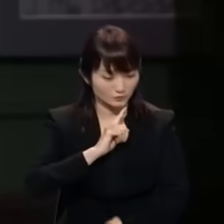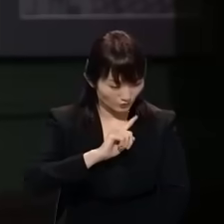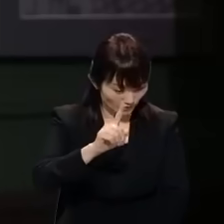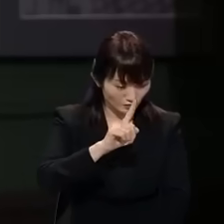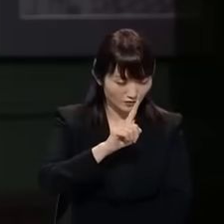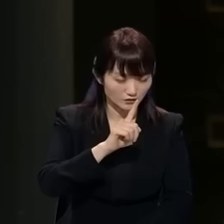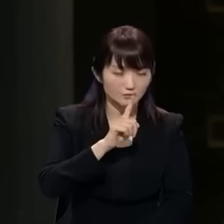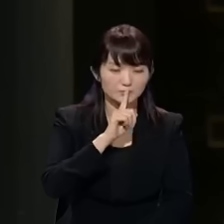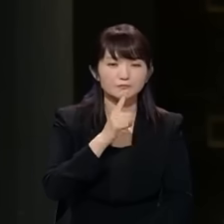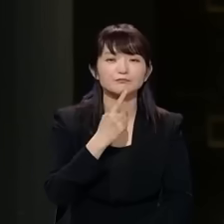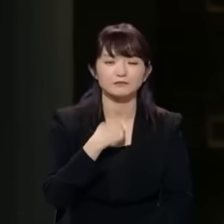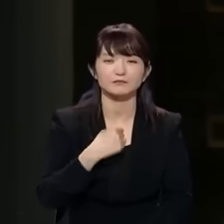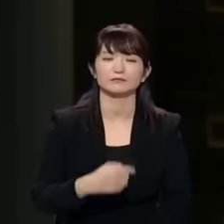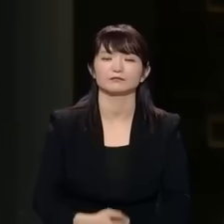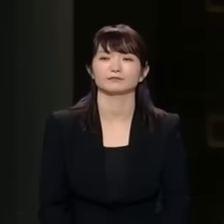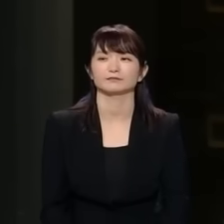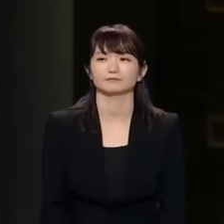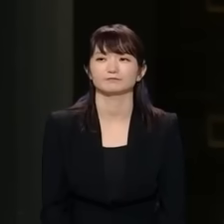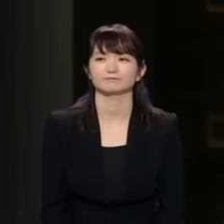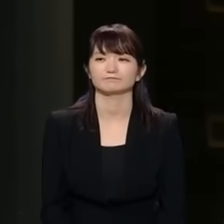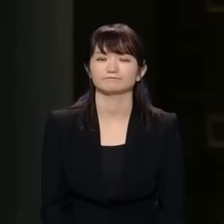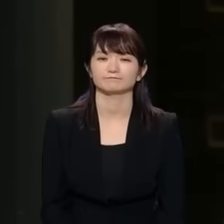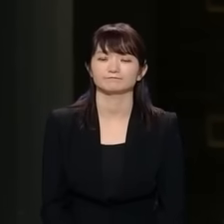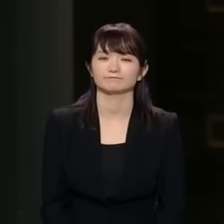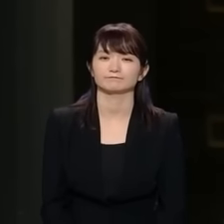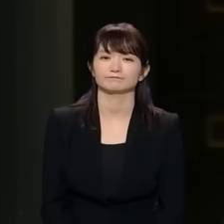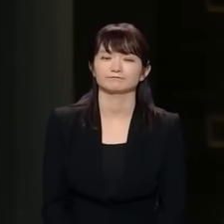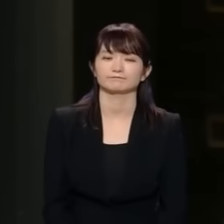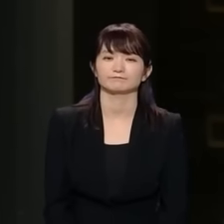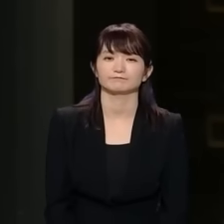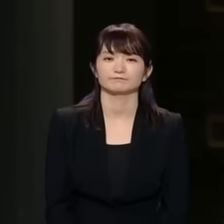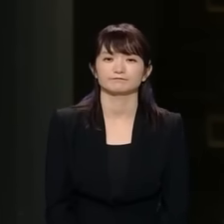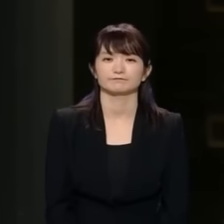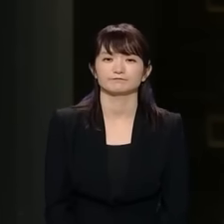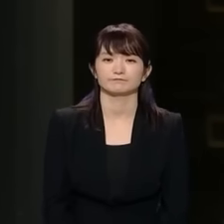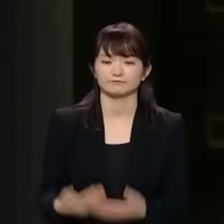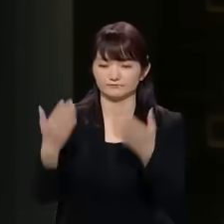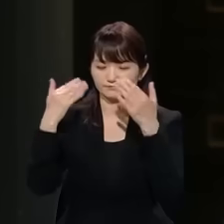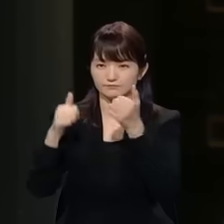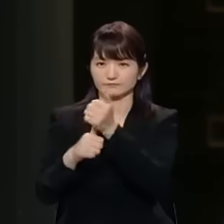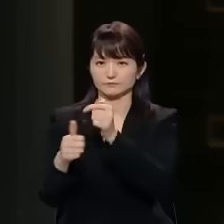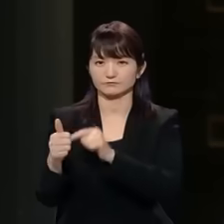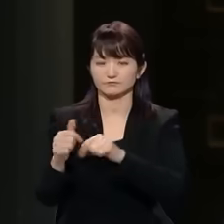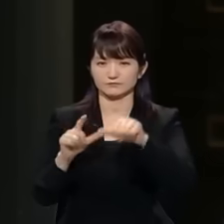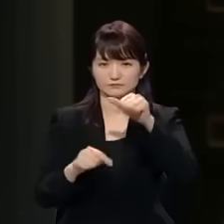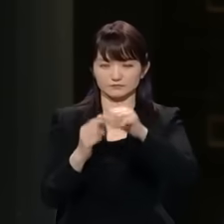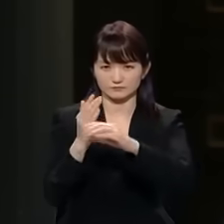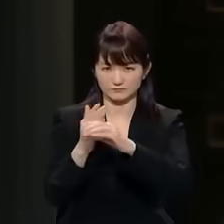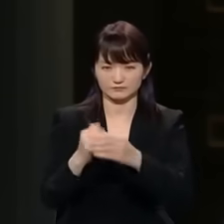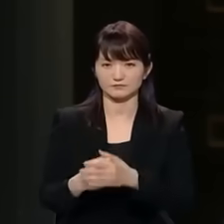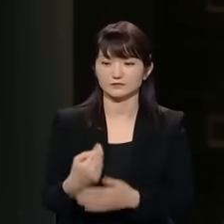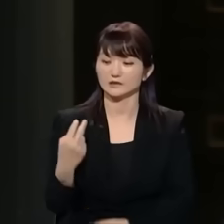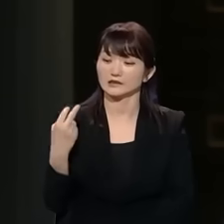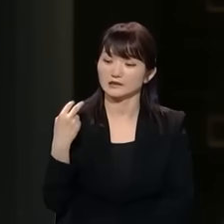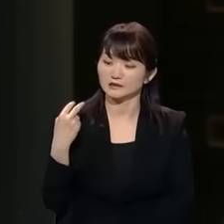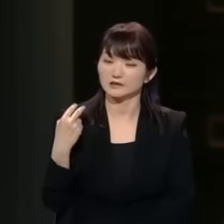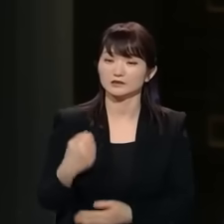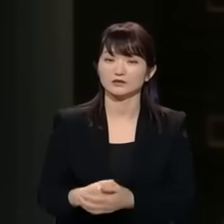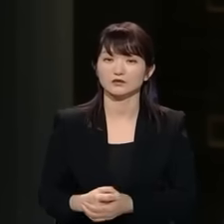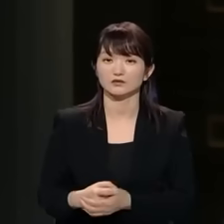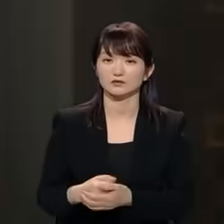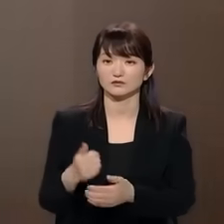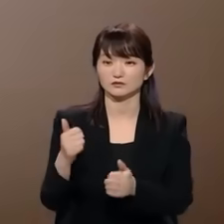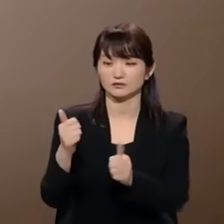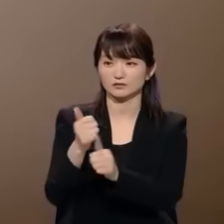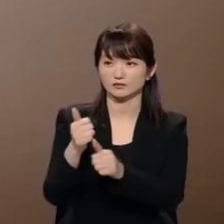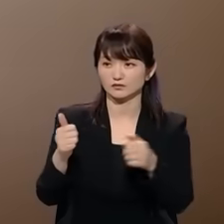합니다. 자, 그 영상 다시 한 번만 좀 보여주실래요? 그러니까 교감 선생님이 지난달 중순 그리고 이틀 전에 맞는 영상. 자,